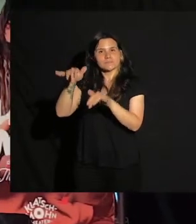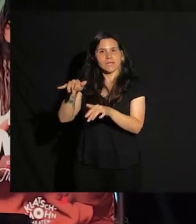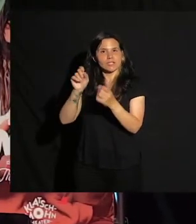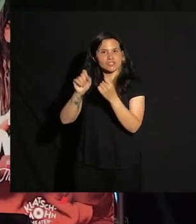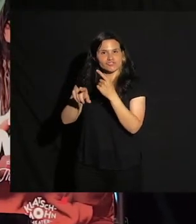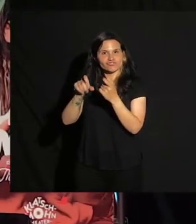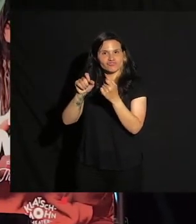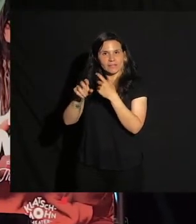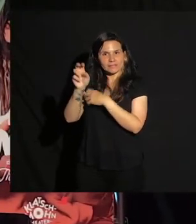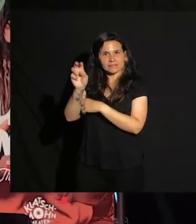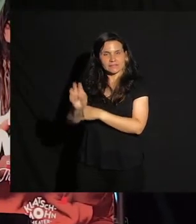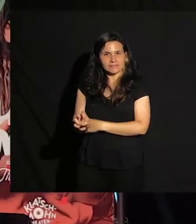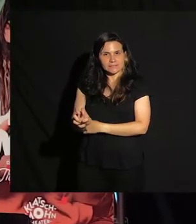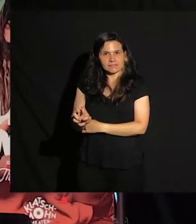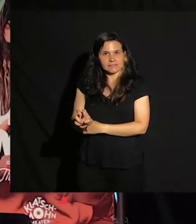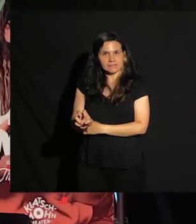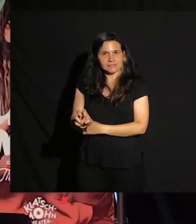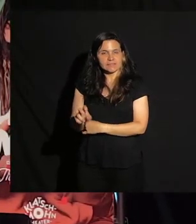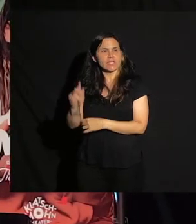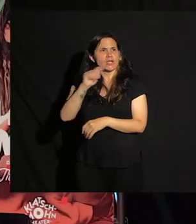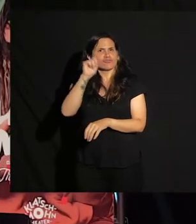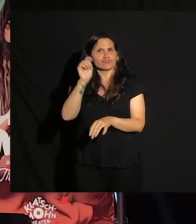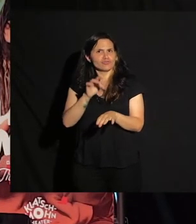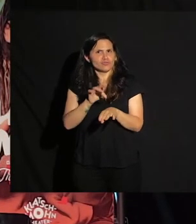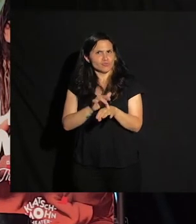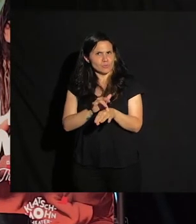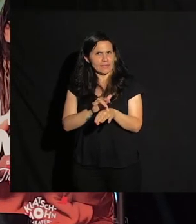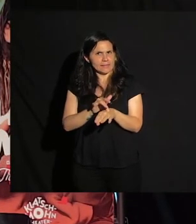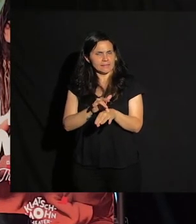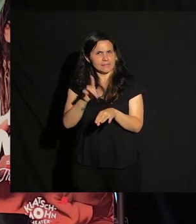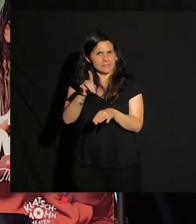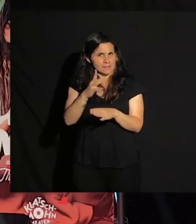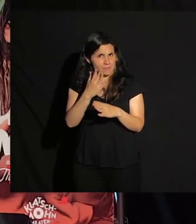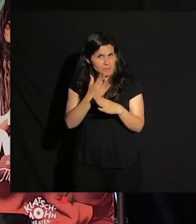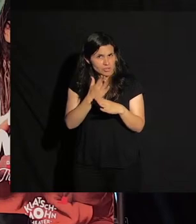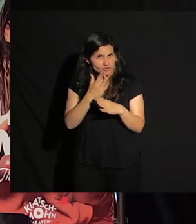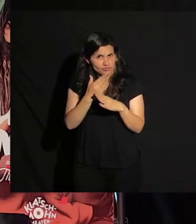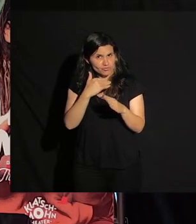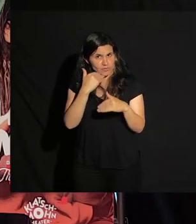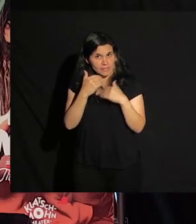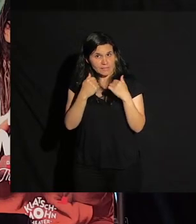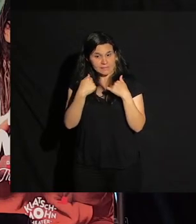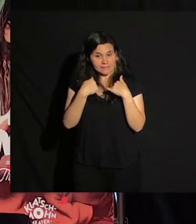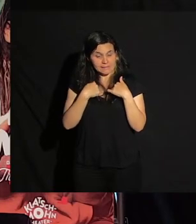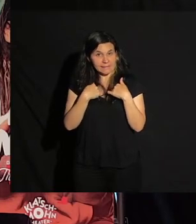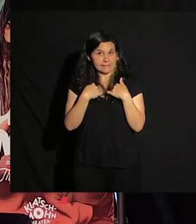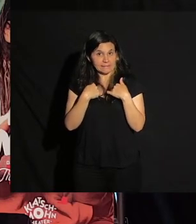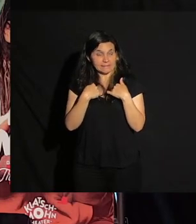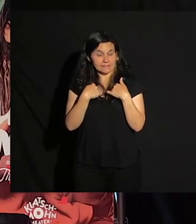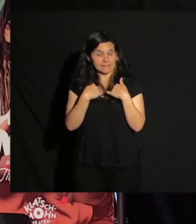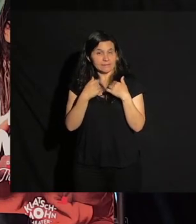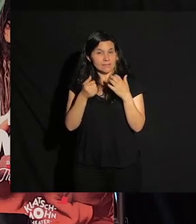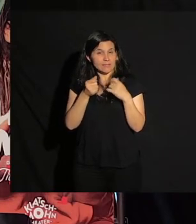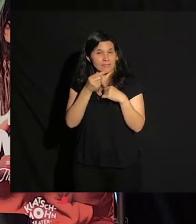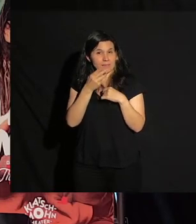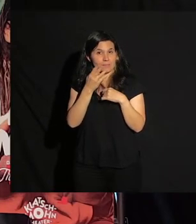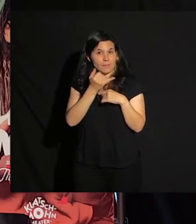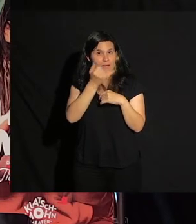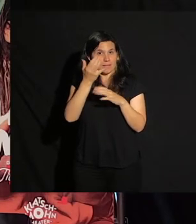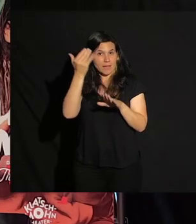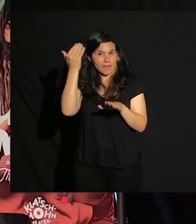Studentin und da fällt mir ein, habe ich eigentlich schon erzählt, dass ich seit ein paar Jahren die Ehre habe, an der